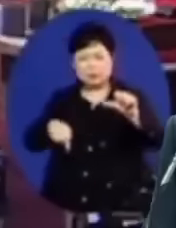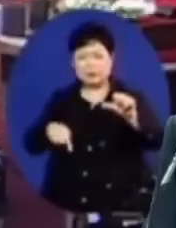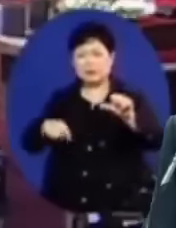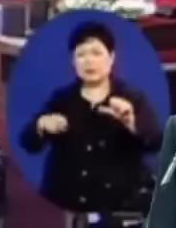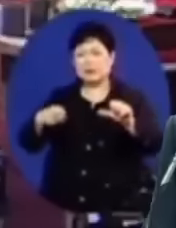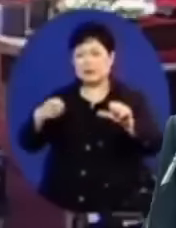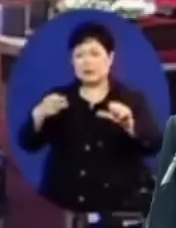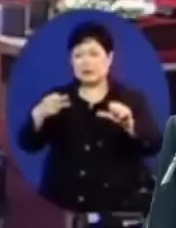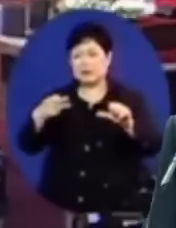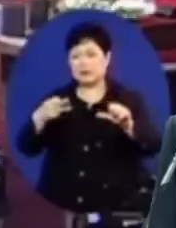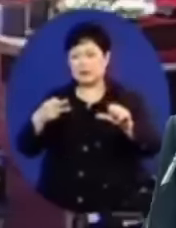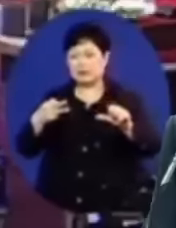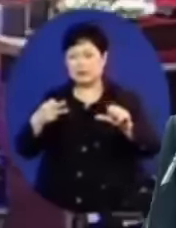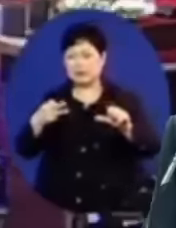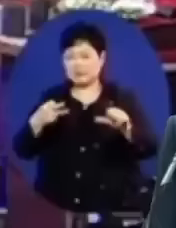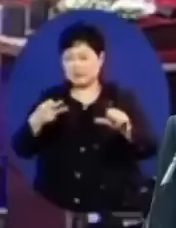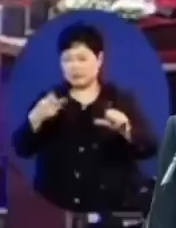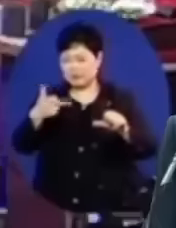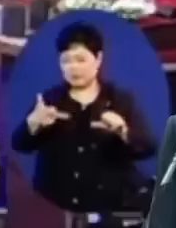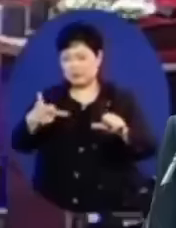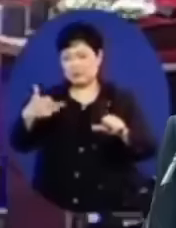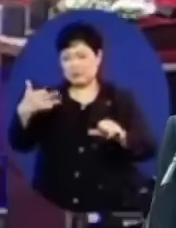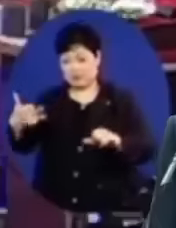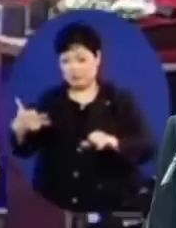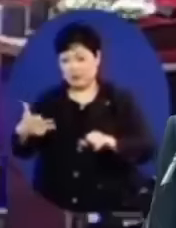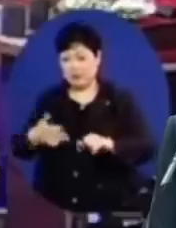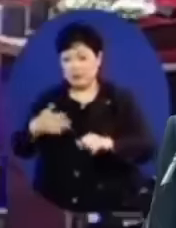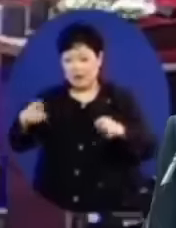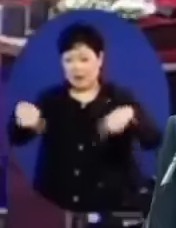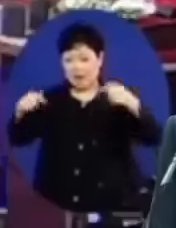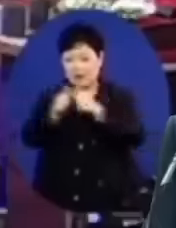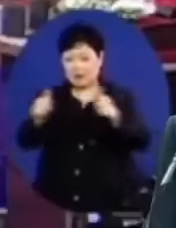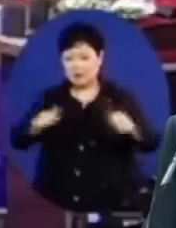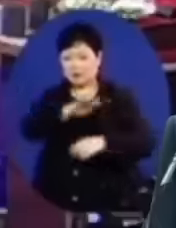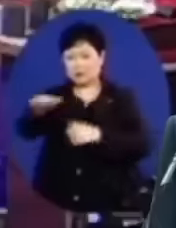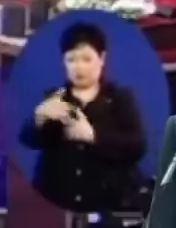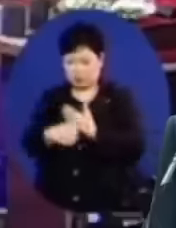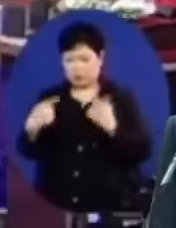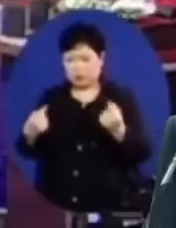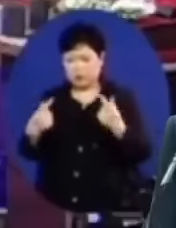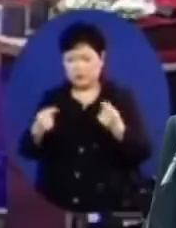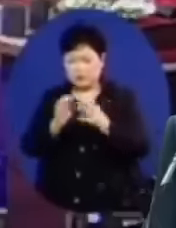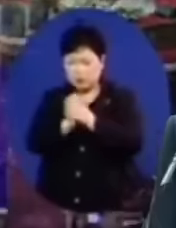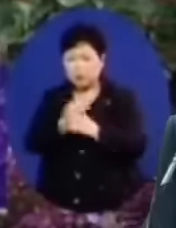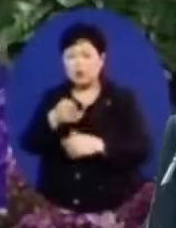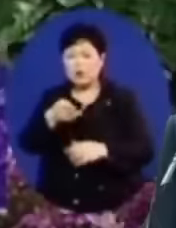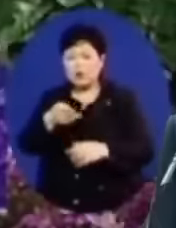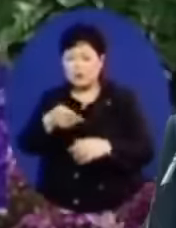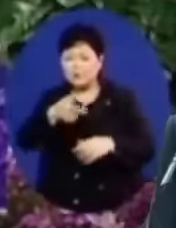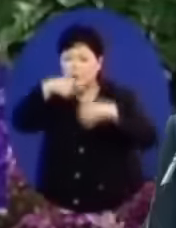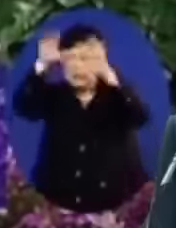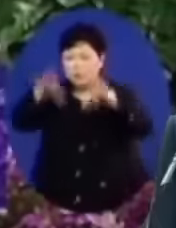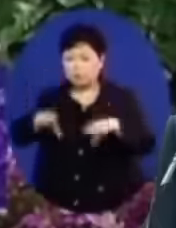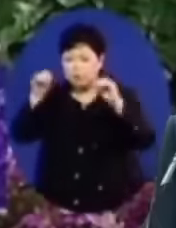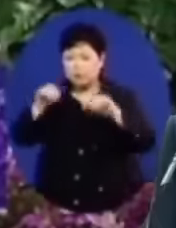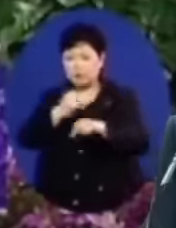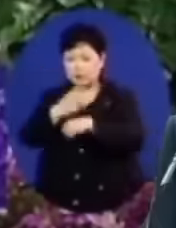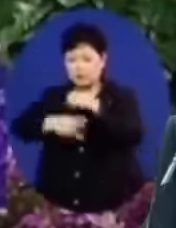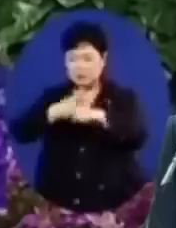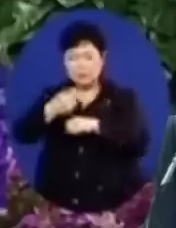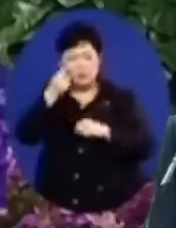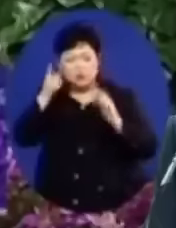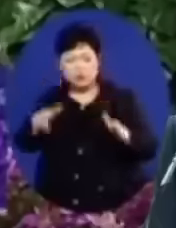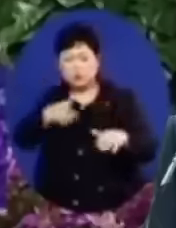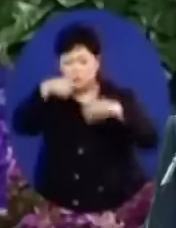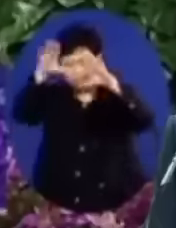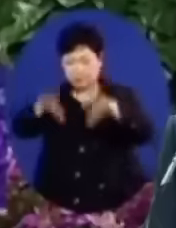보면 엘리야는 우리와 성정이 같은 사람이로되 그가 비가 오지 않기를 간절히 기도한 즉 3년 6개월 동안 땅에 비가 오지